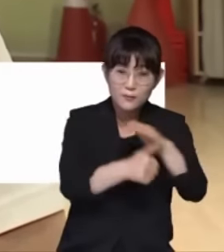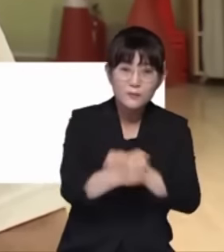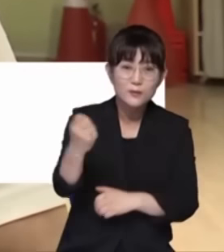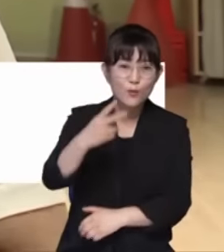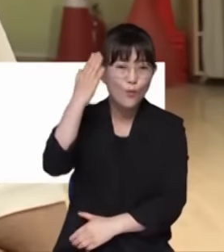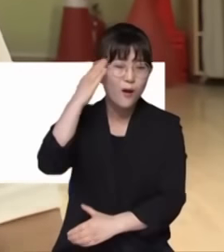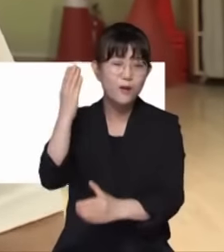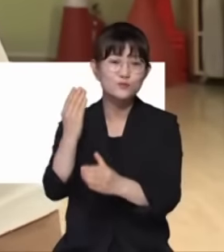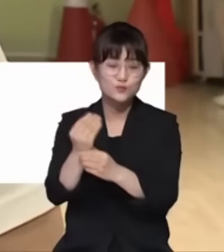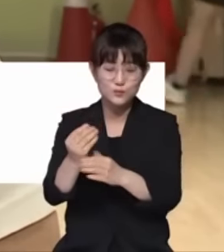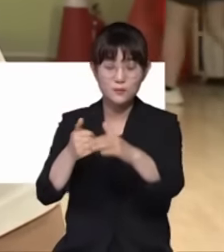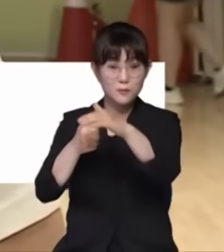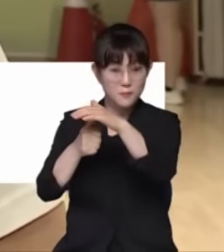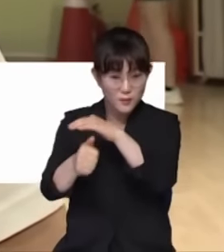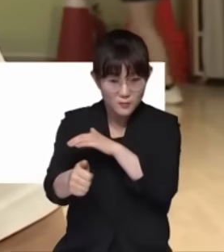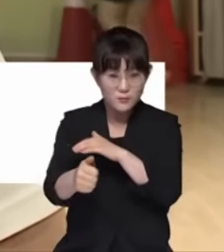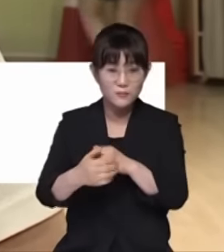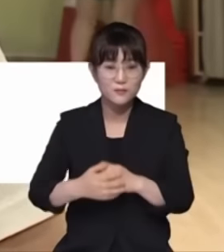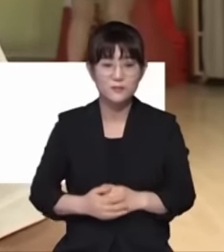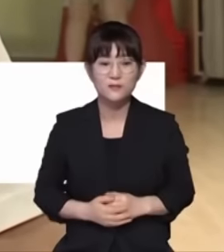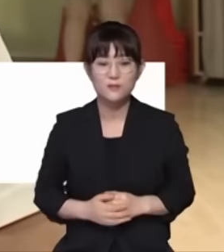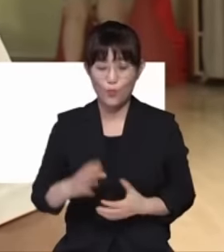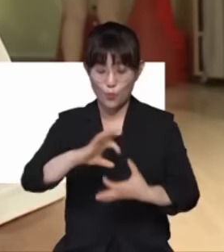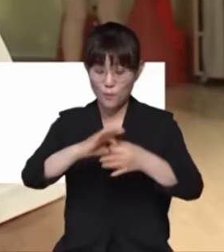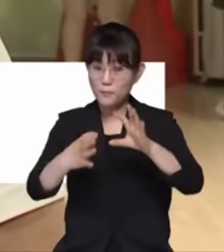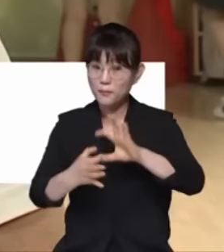또 화순을 또 대표해서